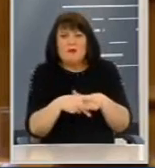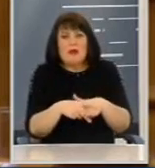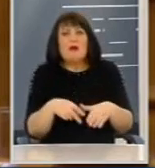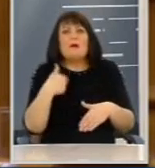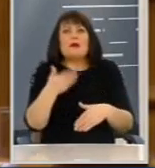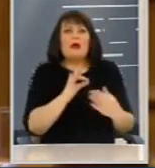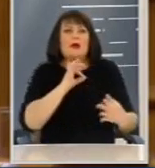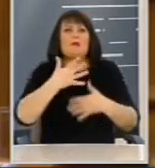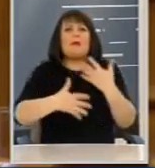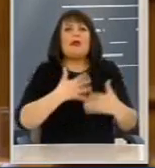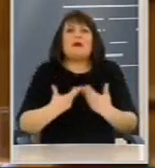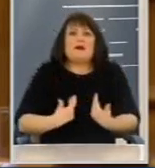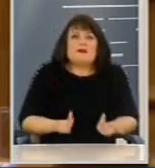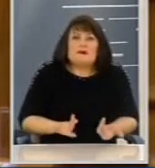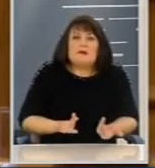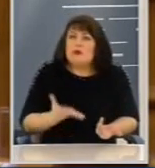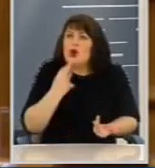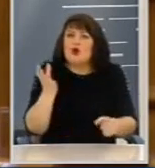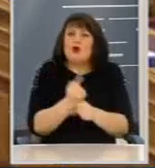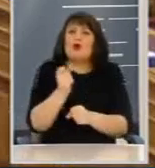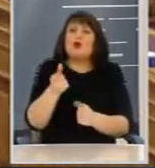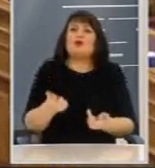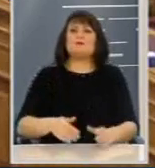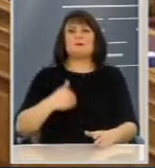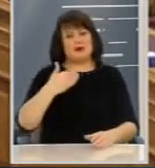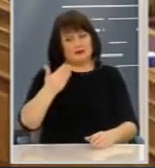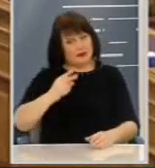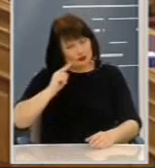Γιατί εσείς δεν τα καταφέρατε λοιπόν? Έρχομαι παρακάτω.